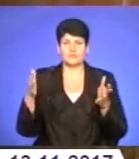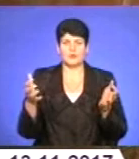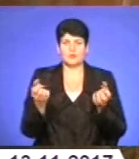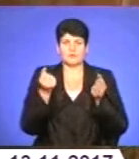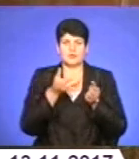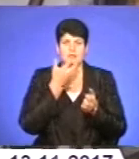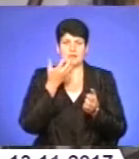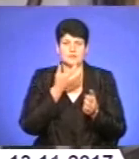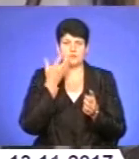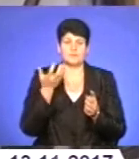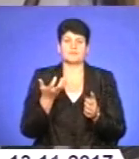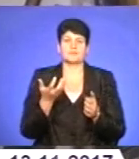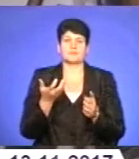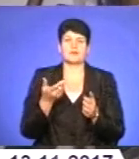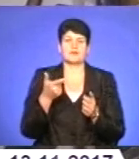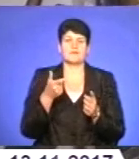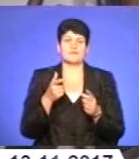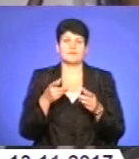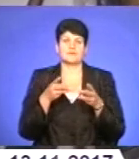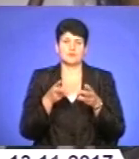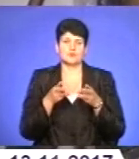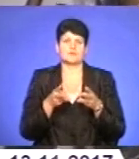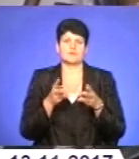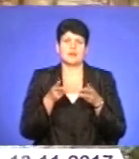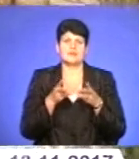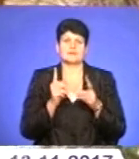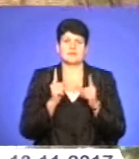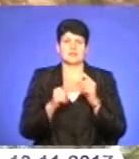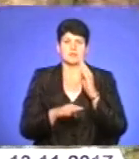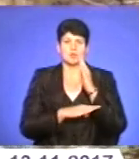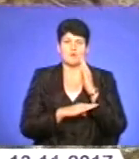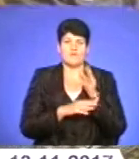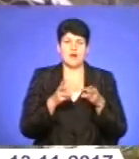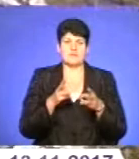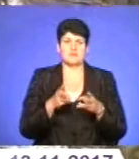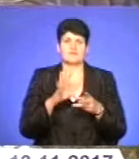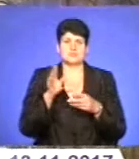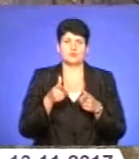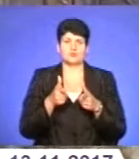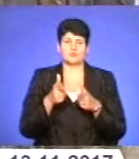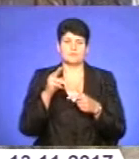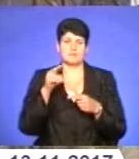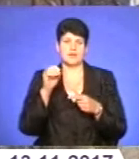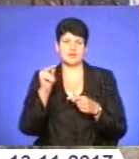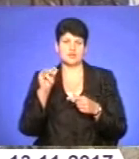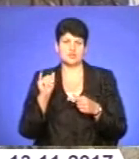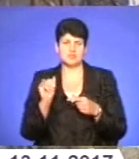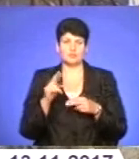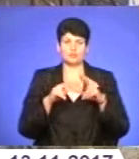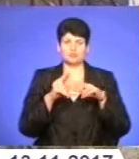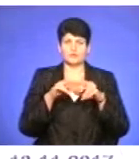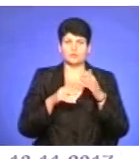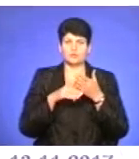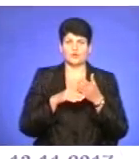тепло. Газу Баннікова не використовують, палять лише дровами. Майже усі страви готують у печі. Збудувати будинок пану Павлу